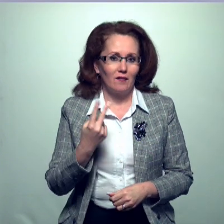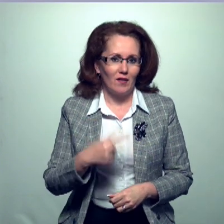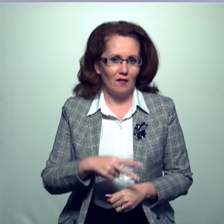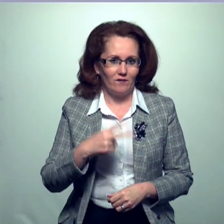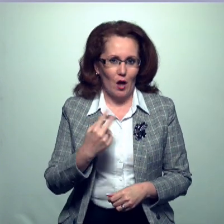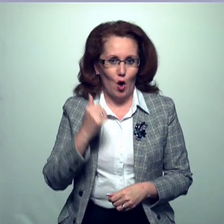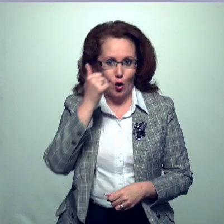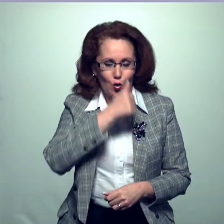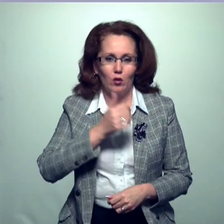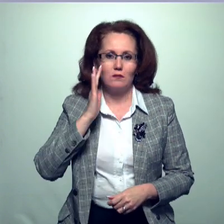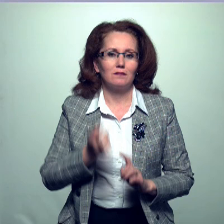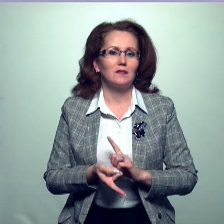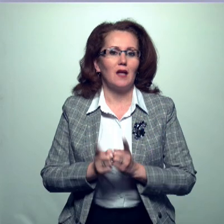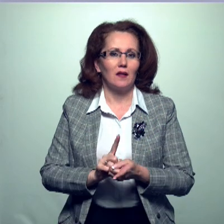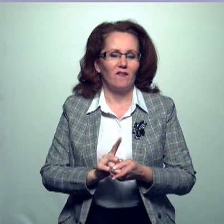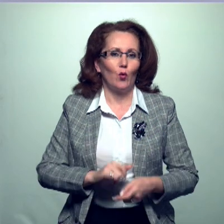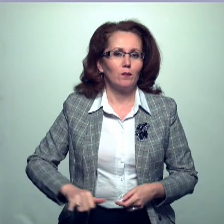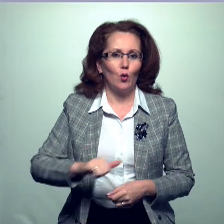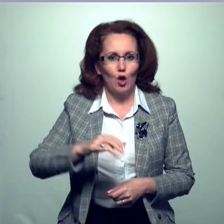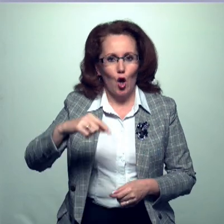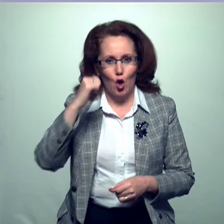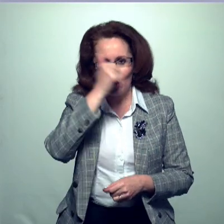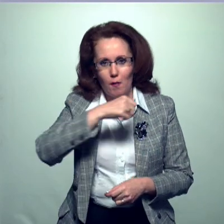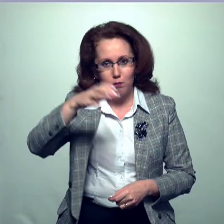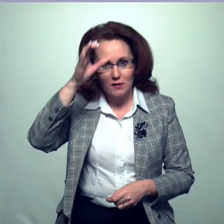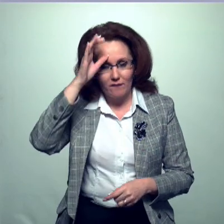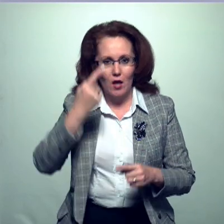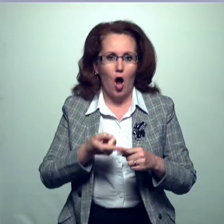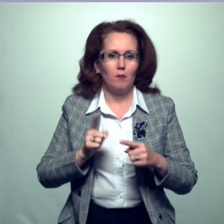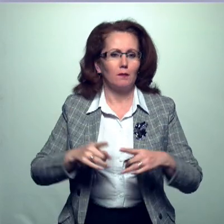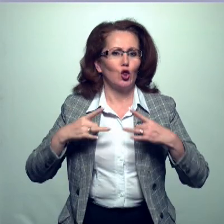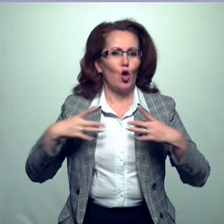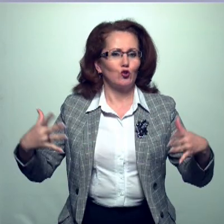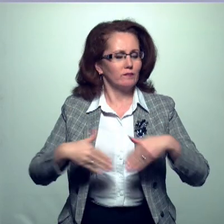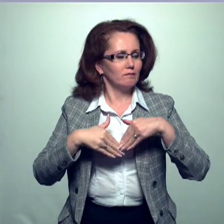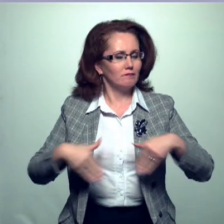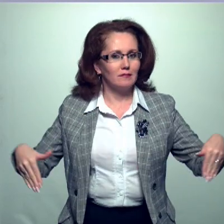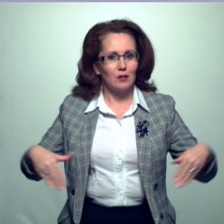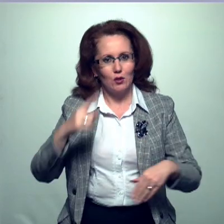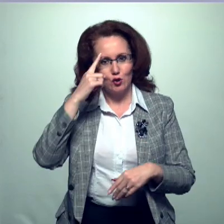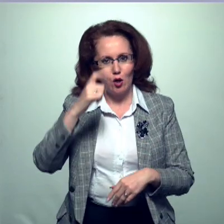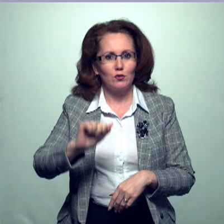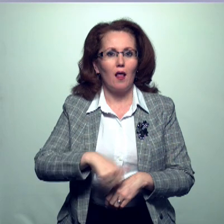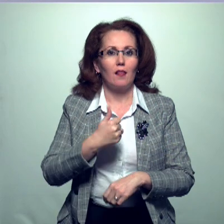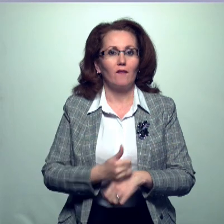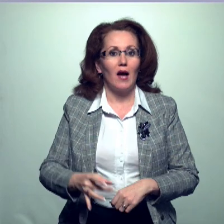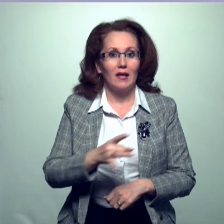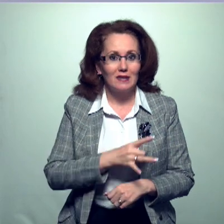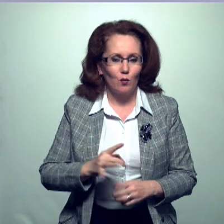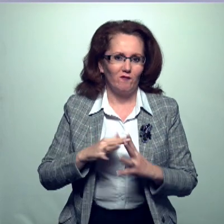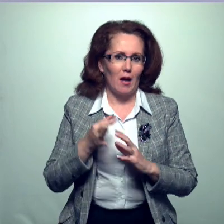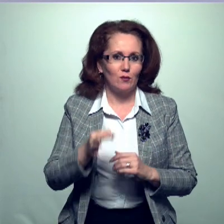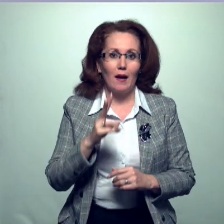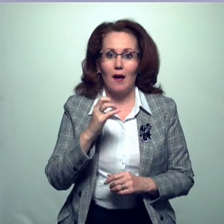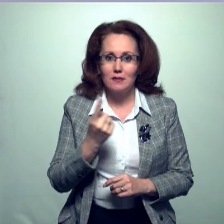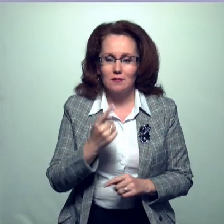. 2022 в Удмуртии станет годом образования. Об этом сегодня на торжественной школьной линейке в поселке Кес сообщил глава республики. Там сегодня открылась